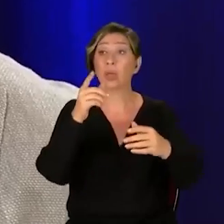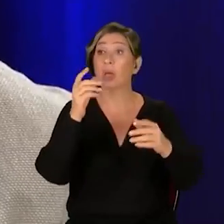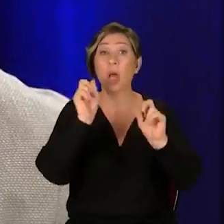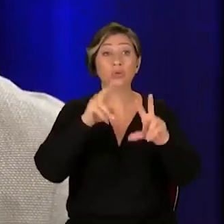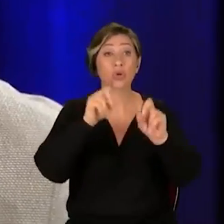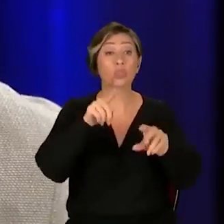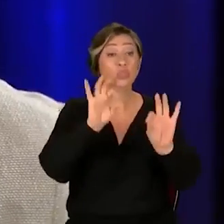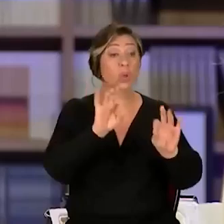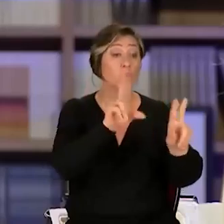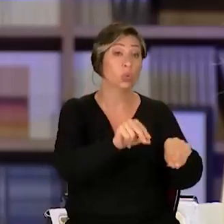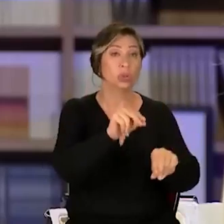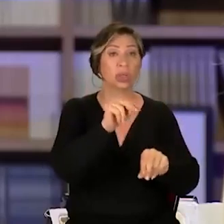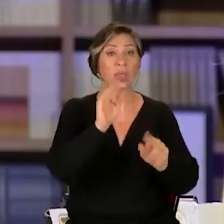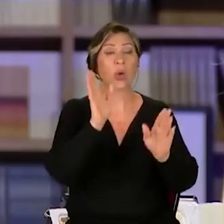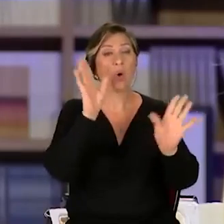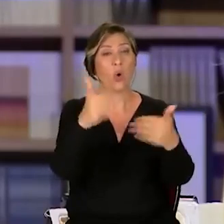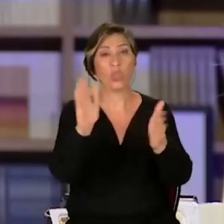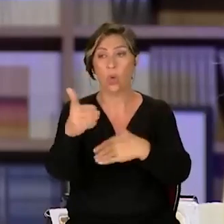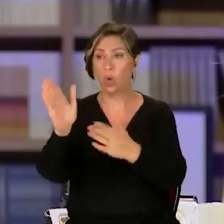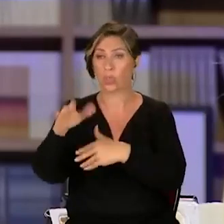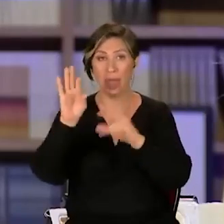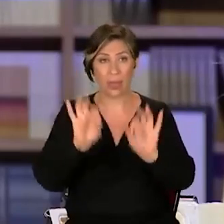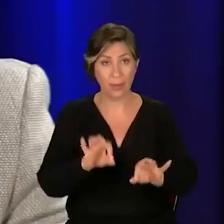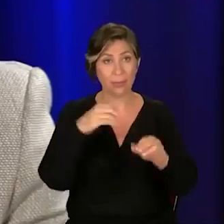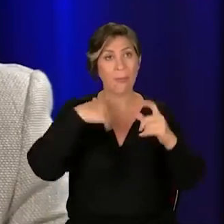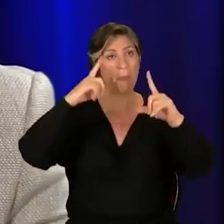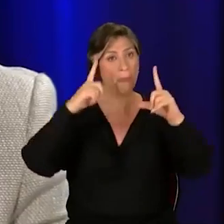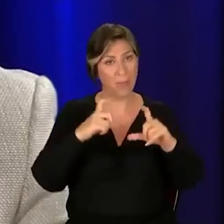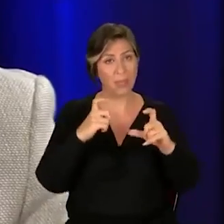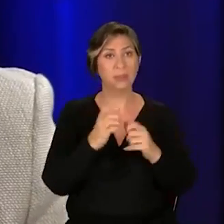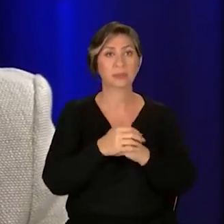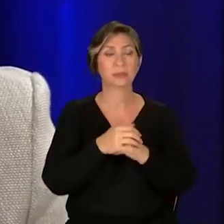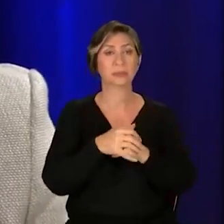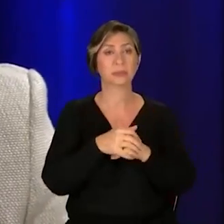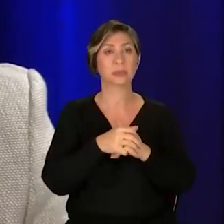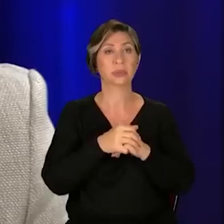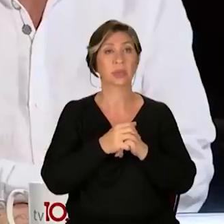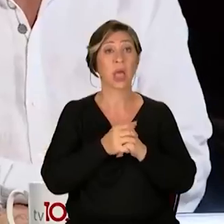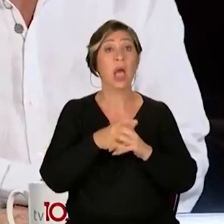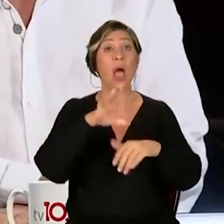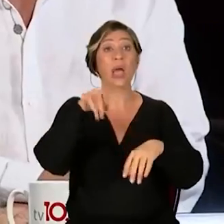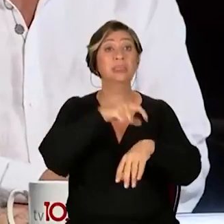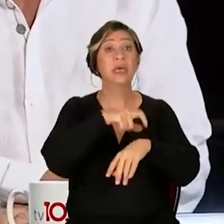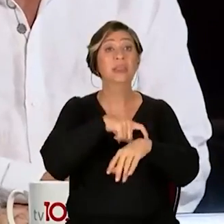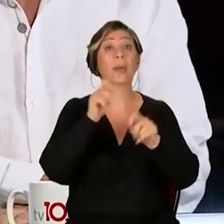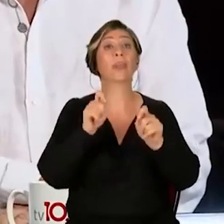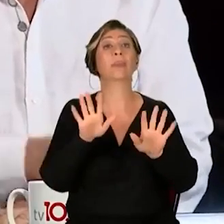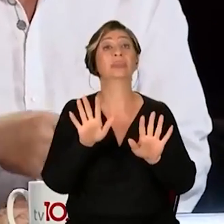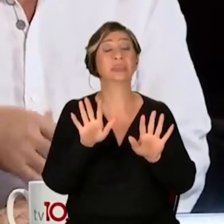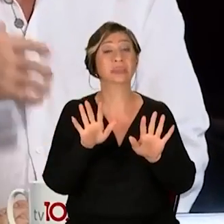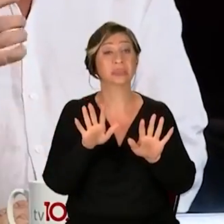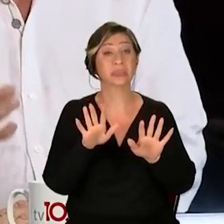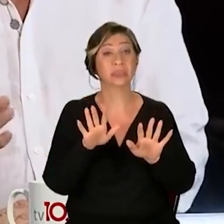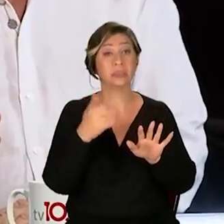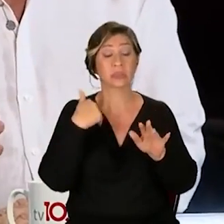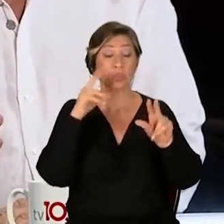mutlaka uyuyacaksınız diye. Yatma odaları yapmışlar. Ben onların bir resmini çekmiştim tabii, inşallah. Her saatte de yapılmaz power nap. Çünkü